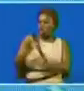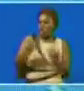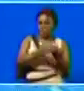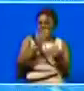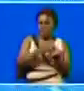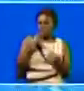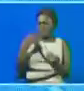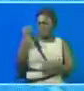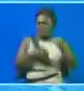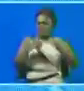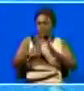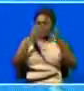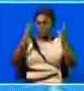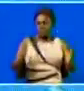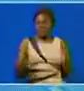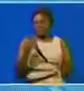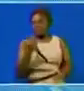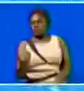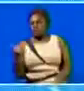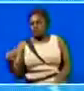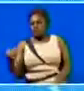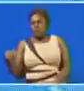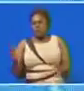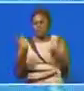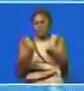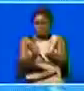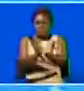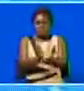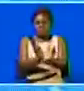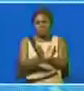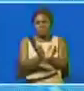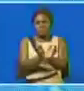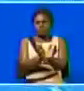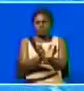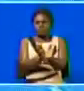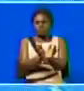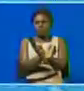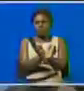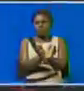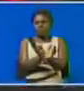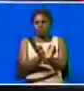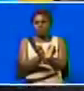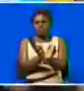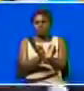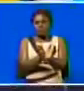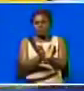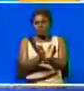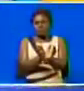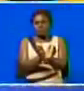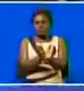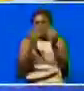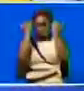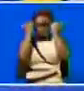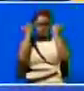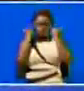hali aliyosema imechangia zaidi ongezeko la watoto ambao wanafungwa gerezani. Huduma maalum za mahakama kwa ajili ya